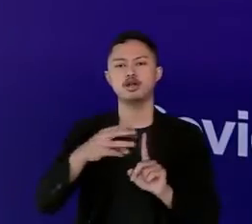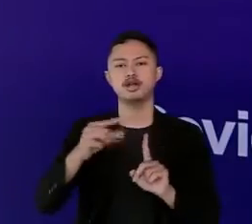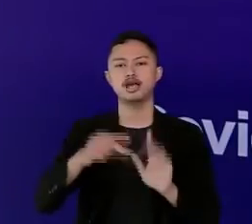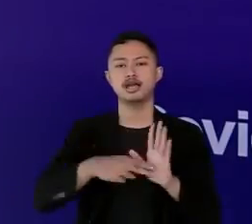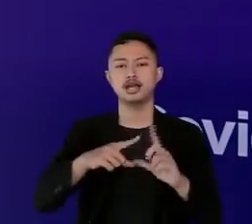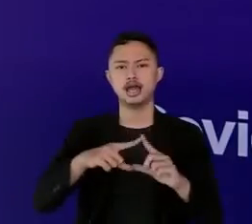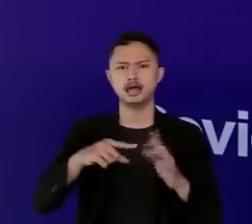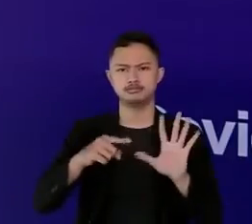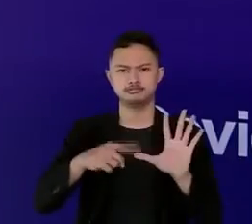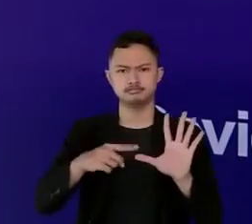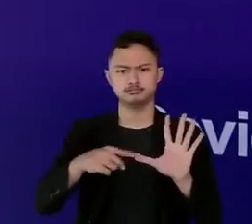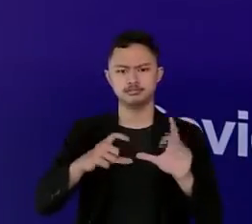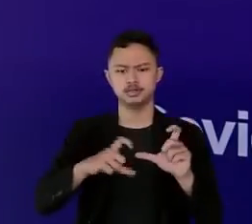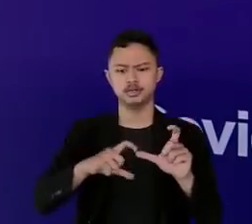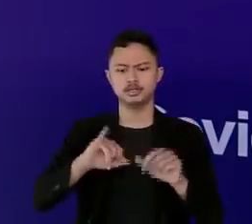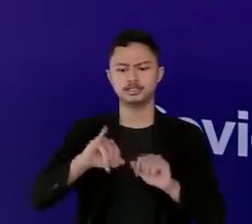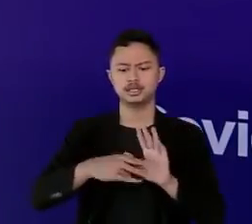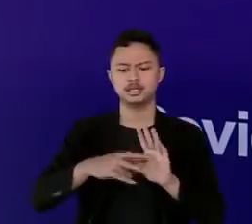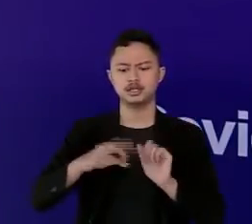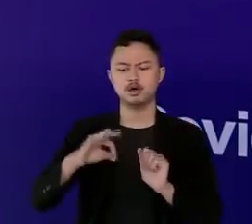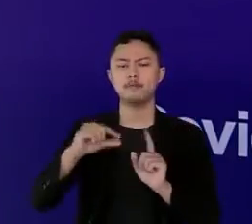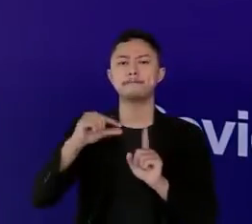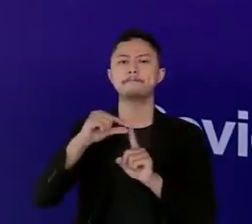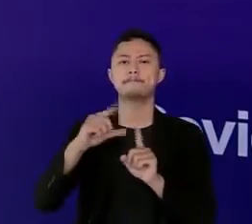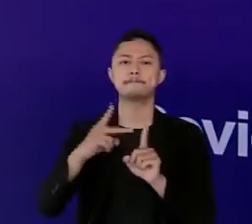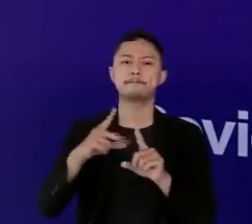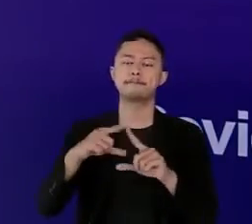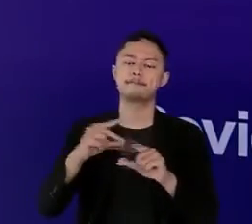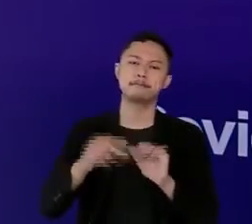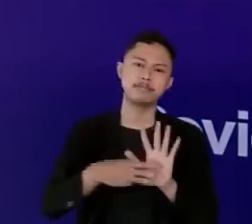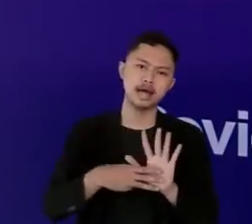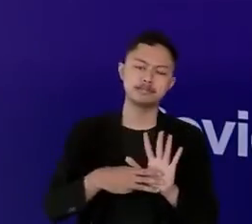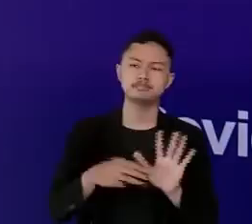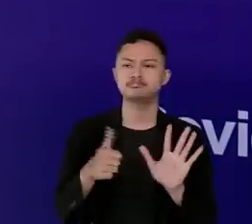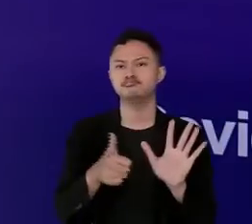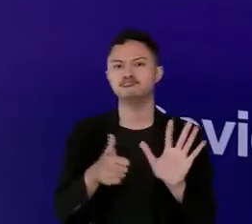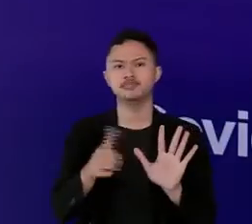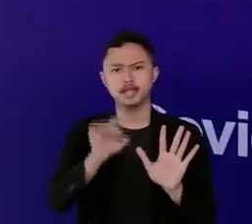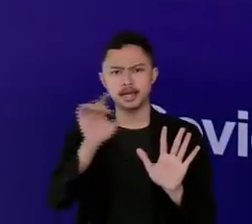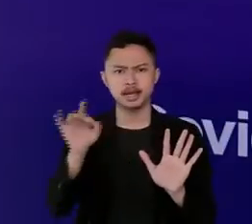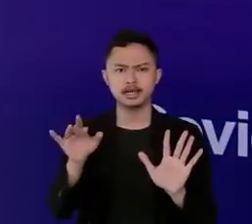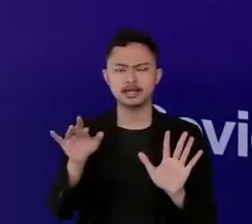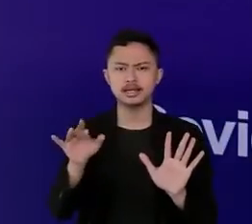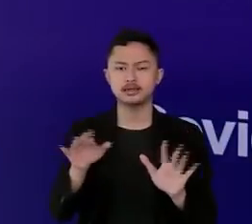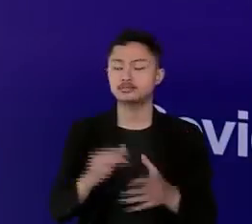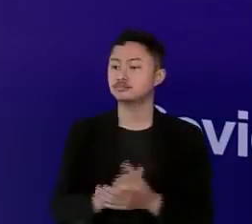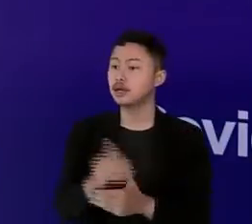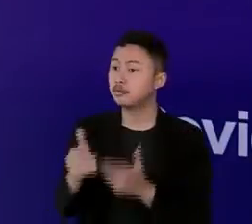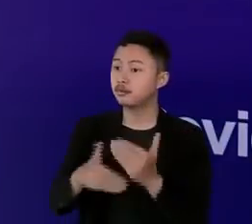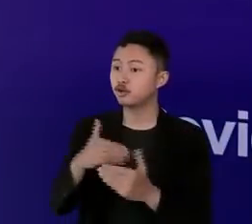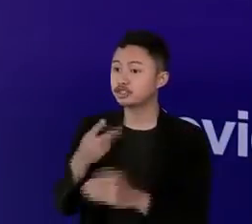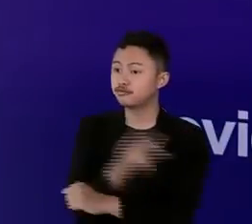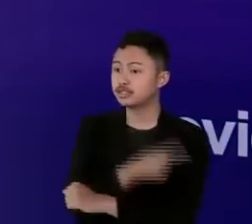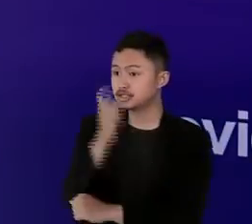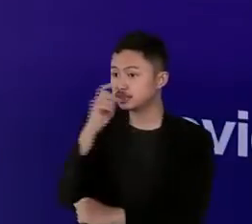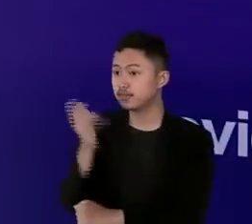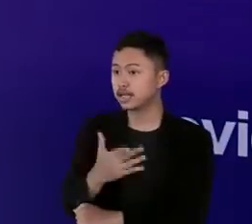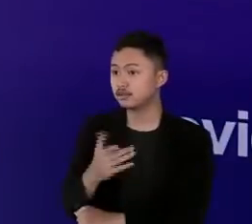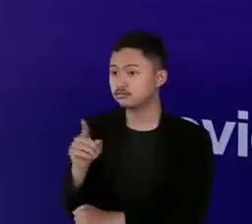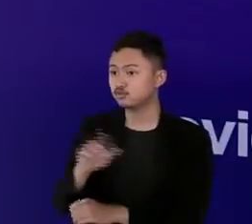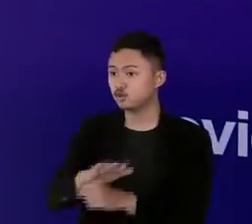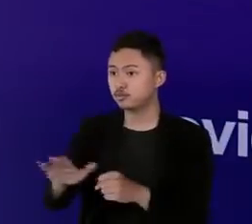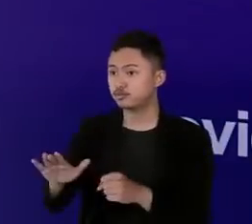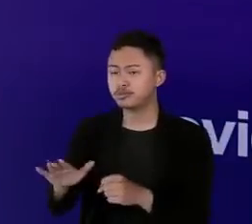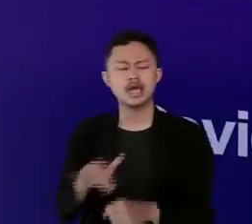sebentar lagi akan ada transino dan lain-lain Jadi kalau pilihan vaksin kita banyak dan Shakira kecepatan sudah oke atau masih perlu